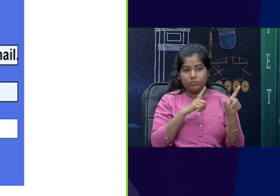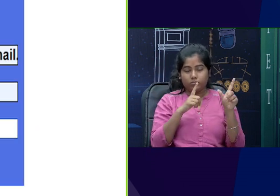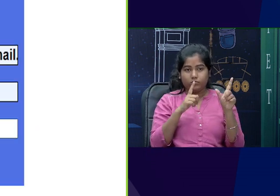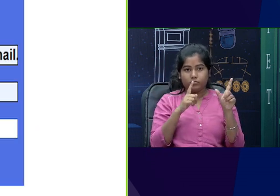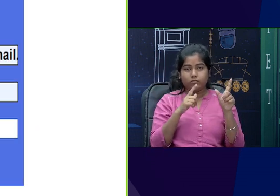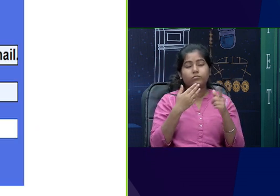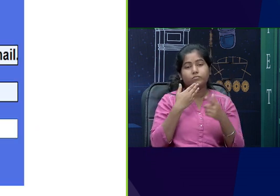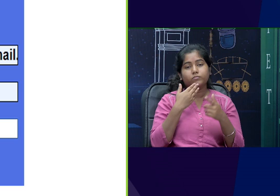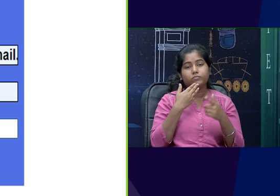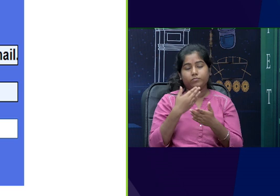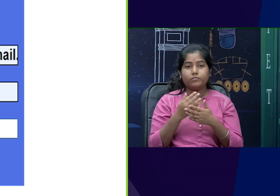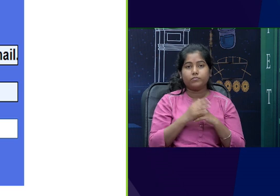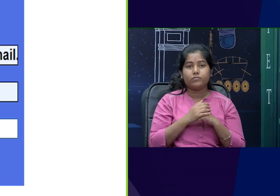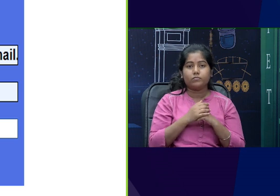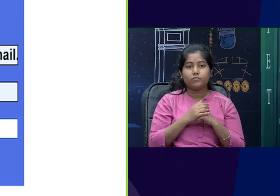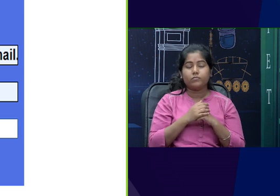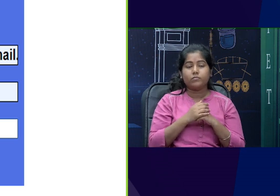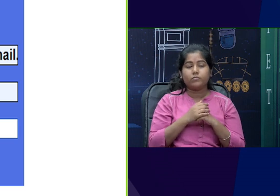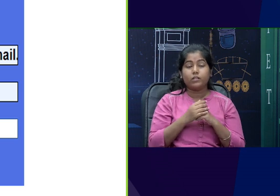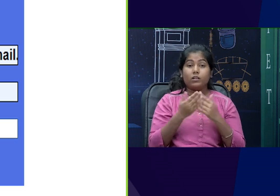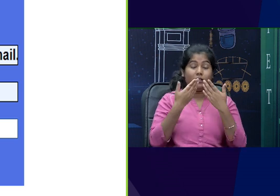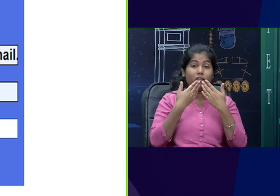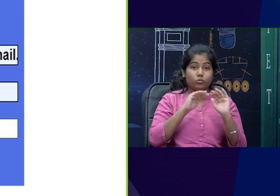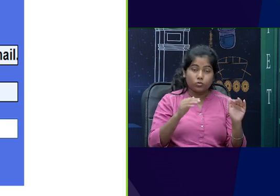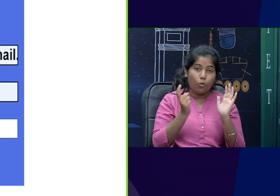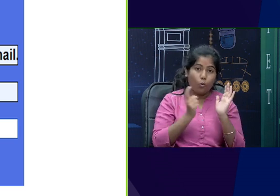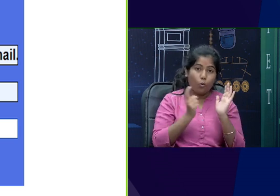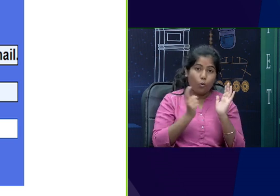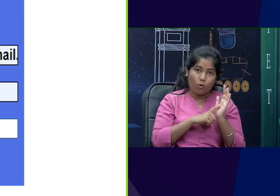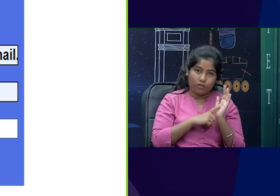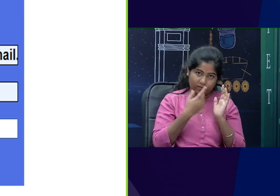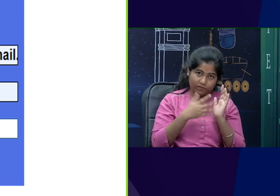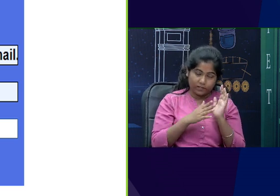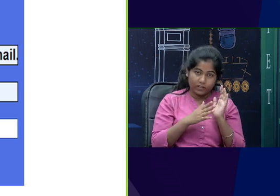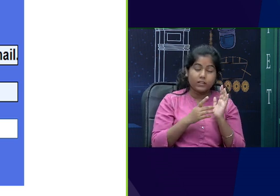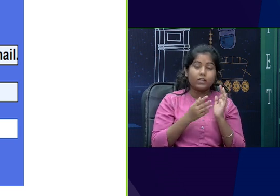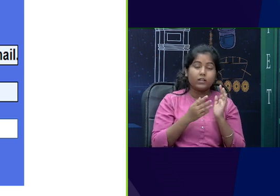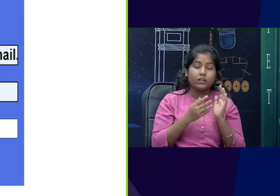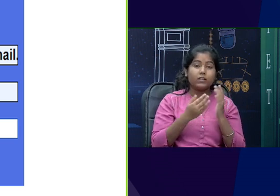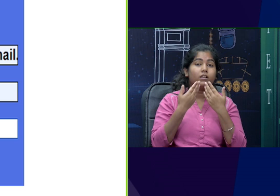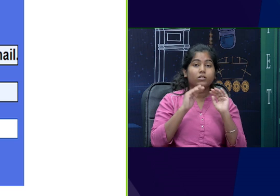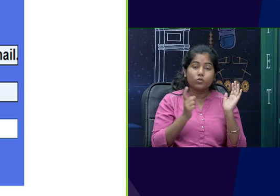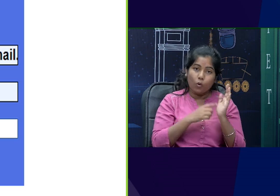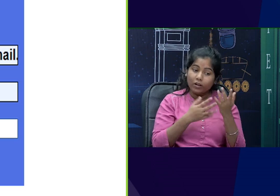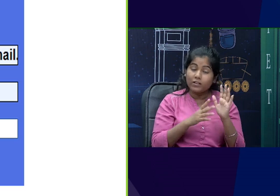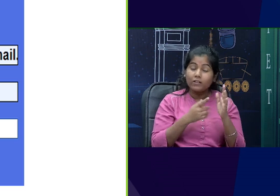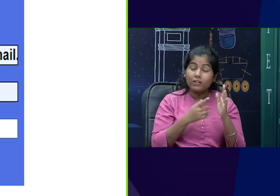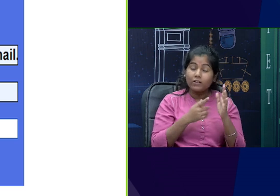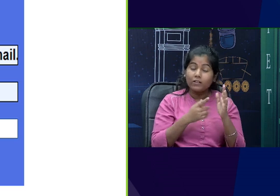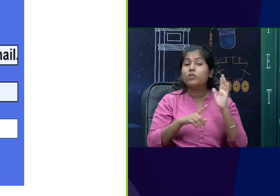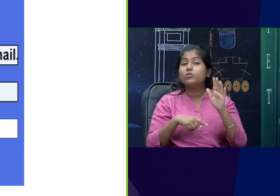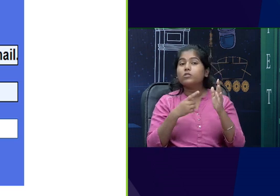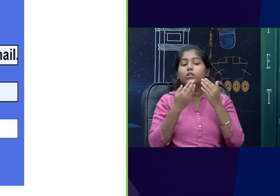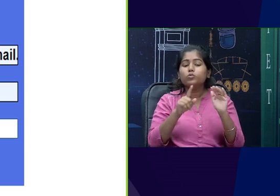नेक्स्ट प्लीज, थैंक यू। अभी जो स्टूडेंट लॉगिन में मैंने बताया आपको, तो स्टूडेंट लॉगिन क्या होगा, तो टीचर की ईमेल आईडी डालेगा जब स्टूडेंट